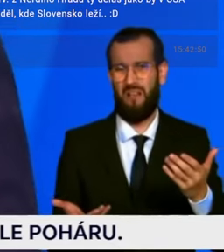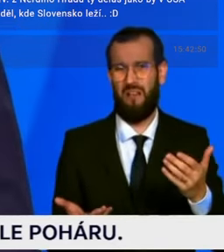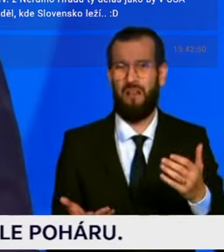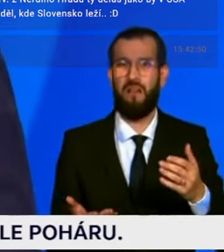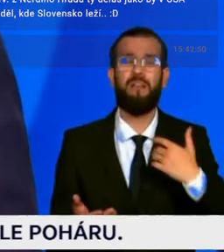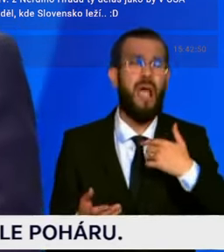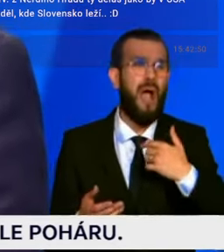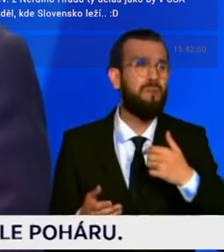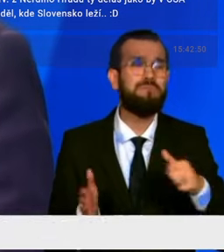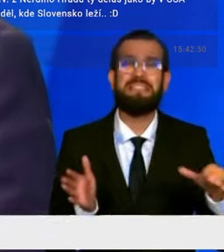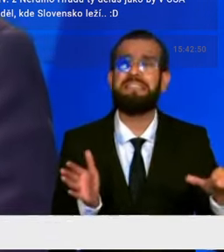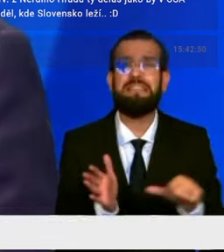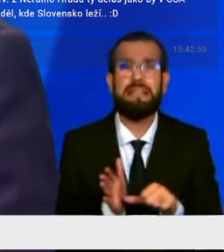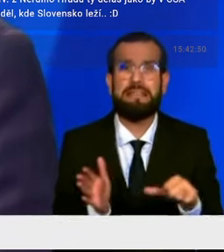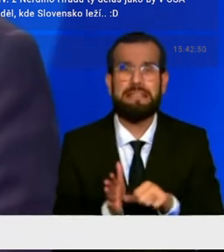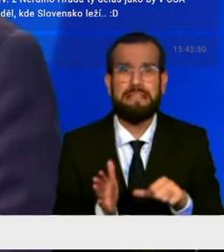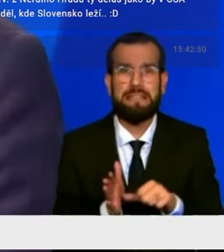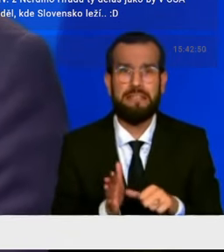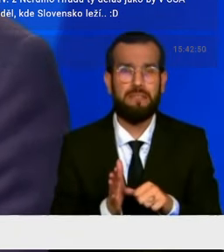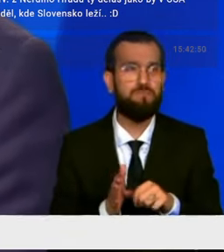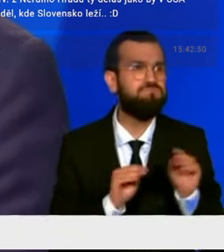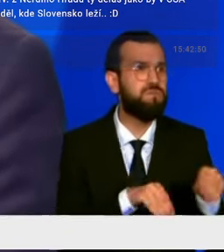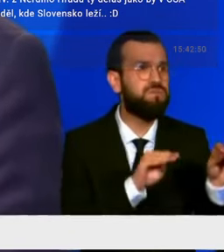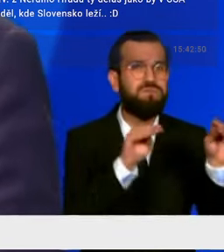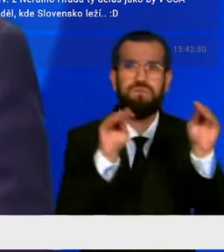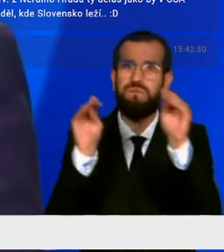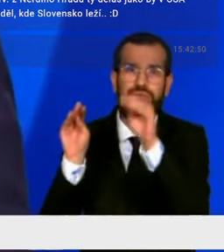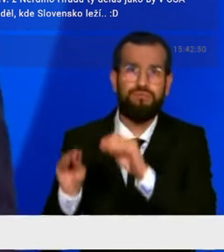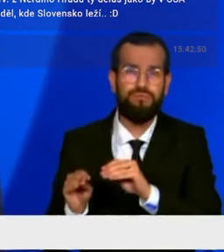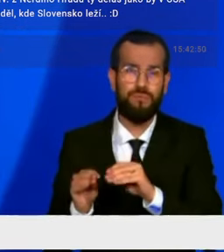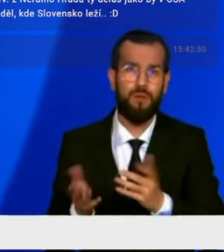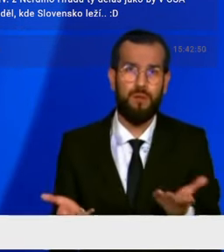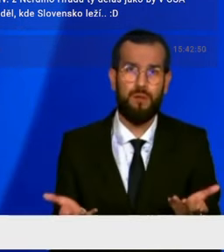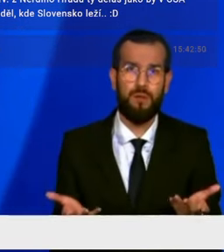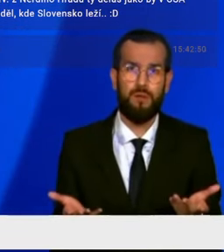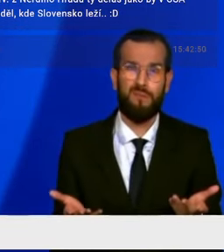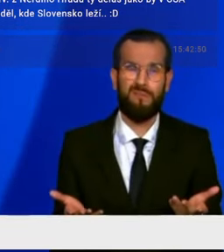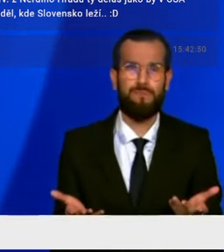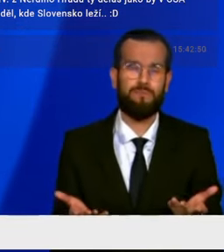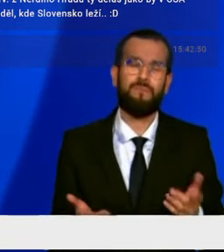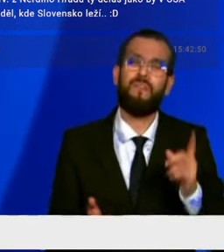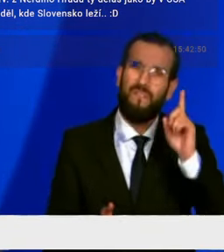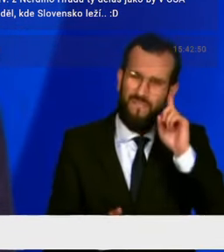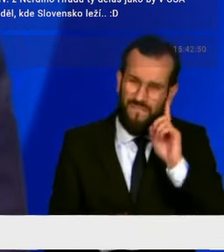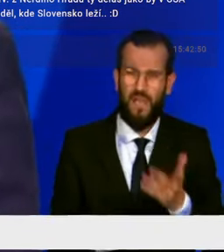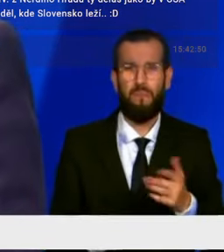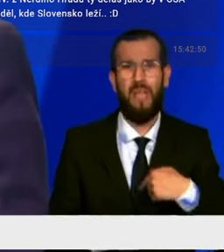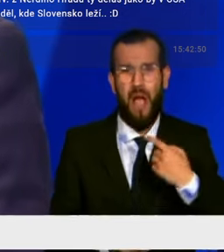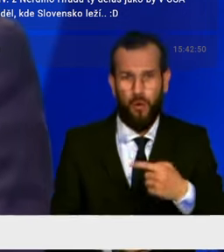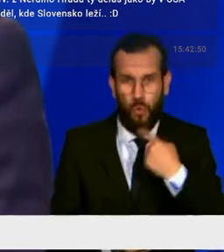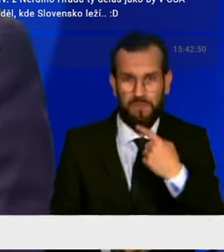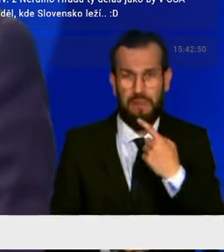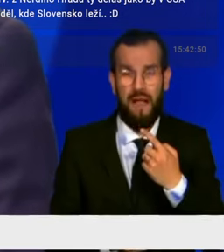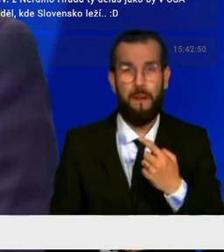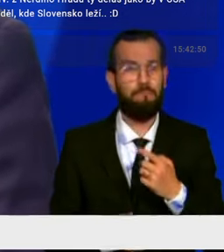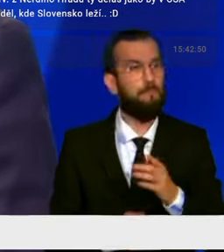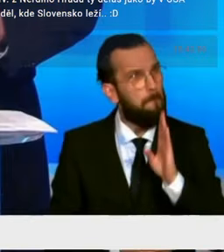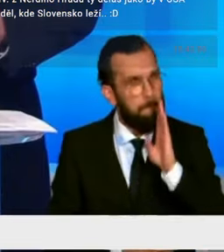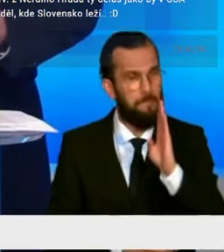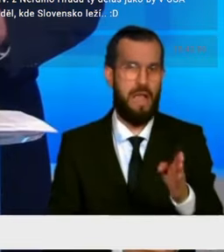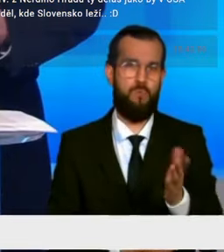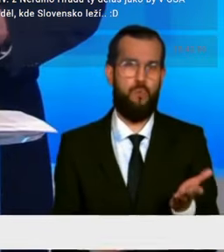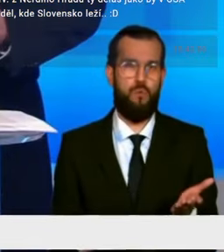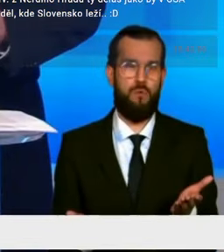tisíce nieže 50 tisíce za tie roky a preto si myslím že aj to čo hovorím ide mne priamo z duše zo